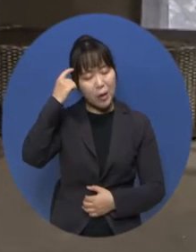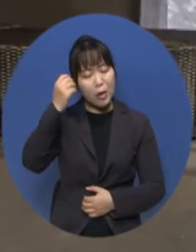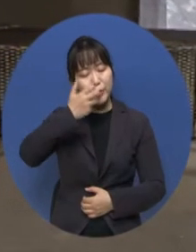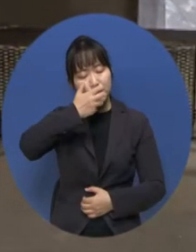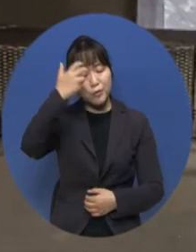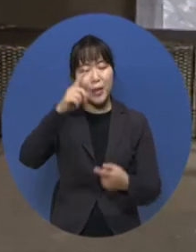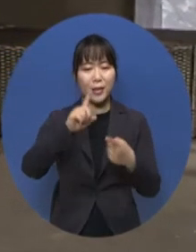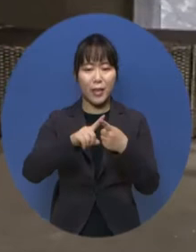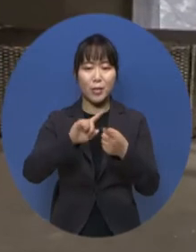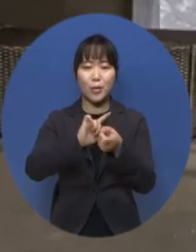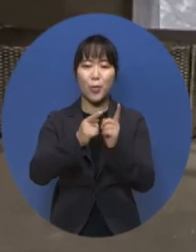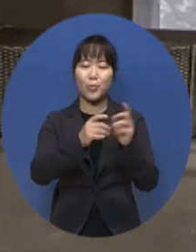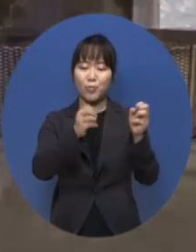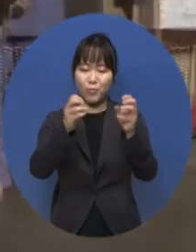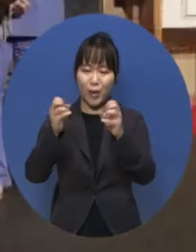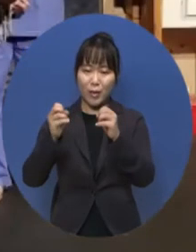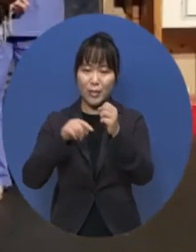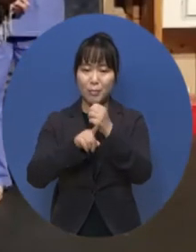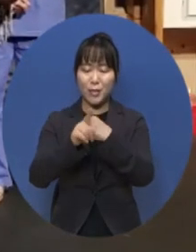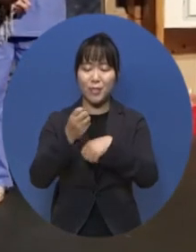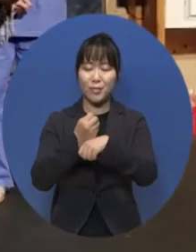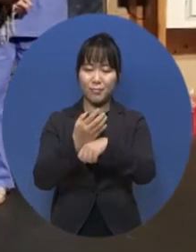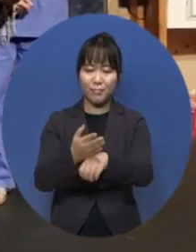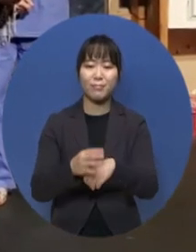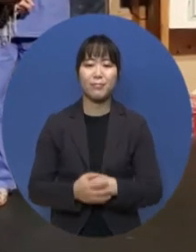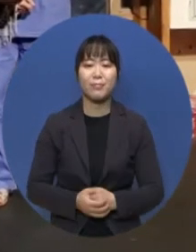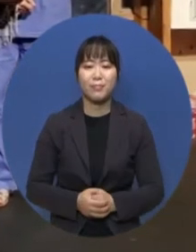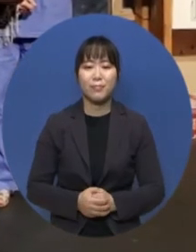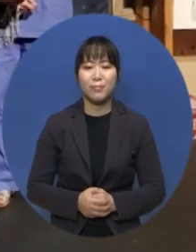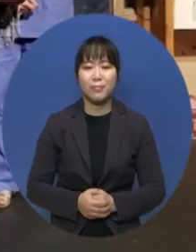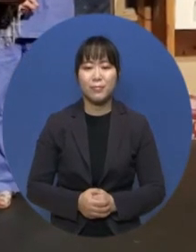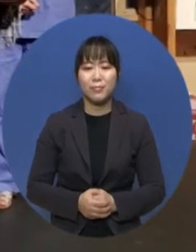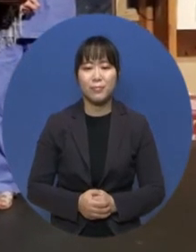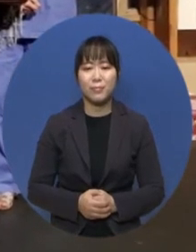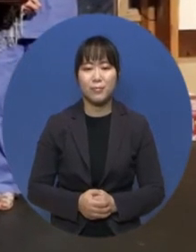꿈에 대해 이야기하고 있습니다. 복지TV